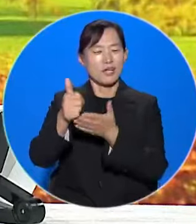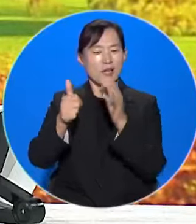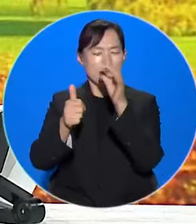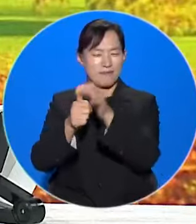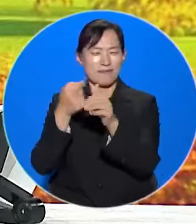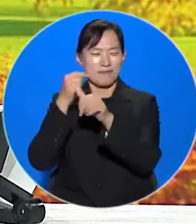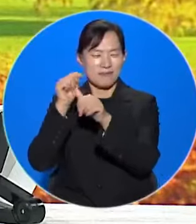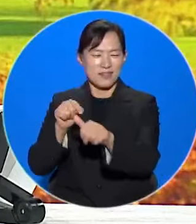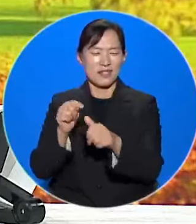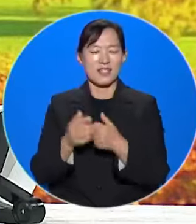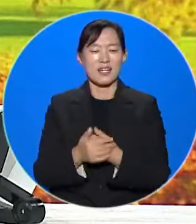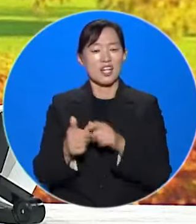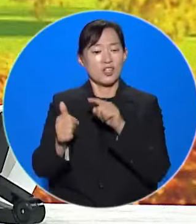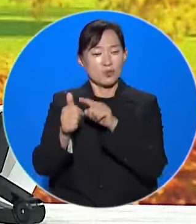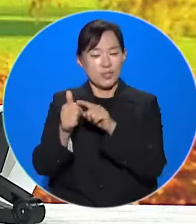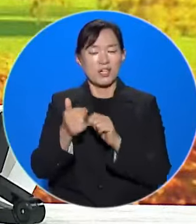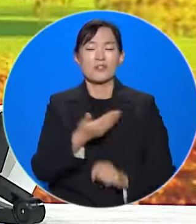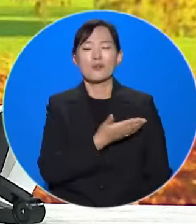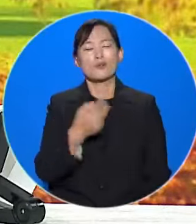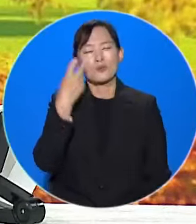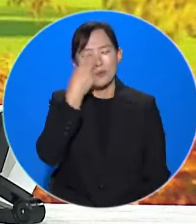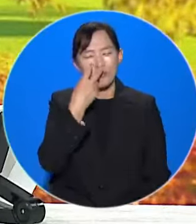이는 그가 너희를 돌보심이라.